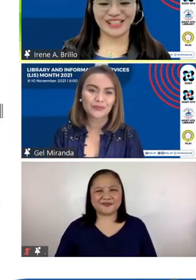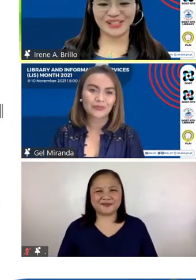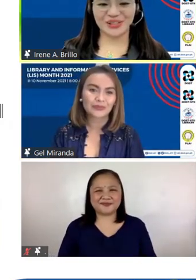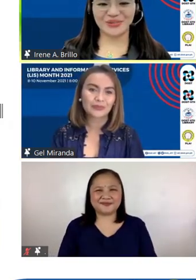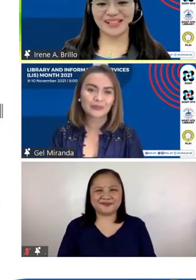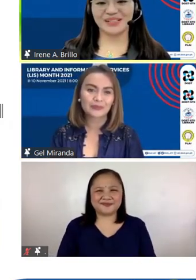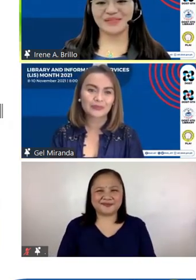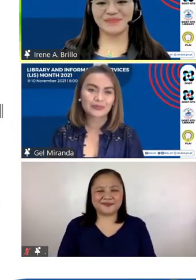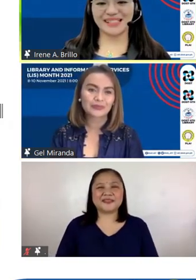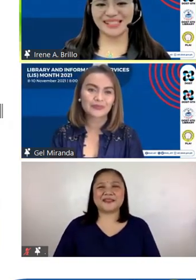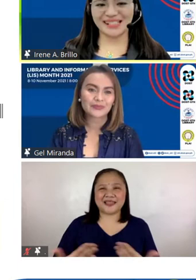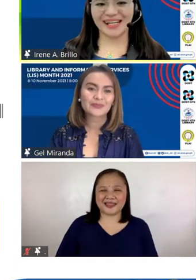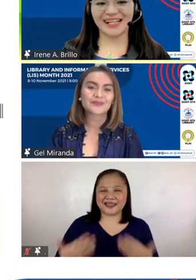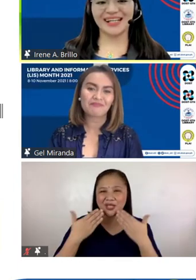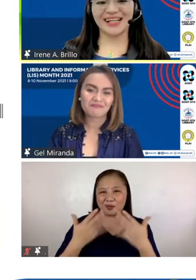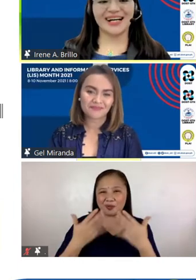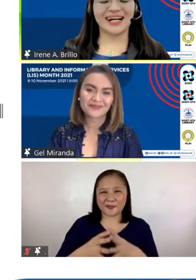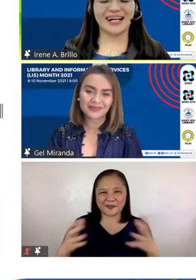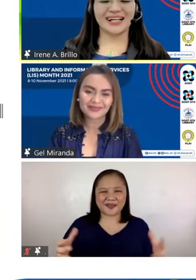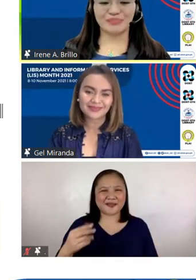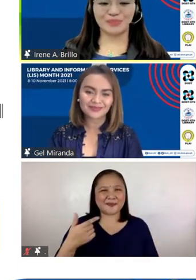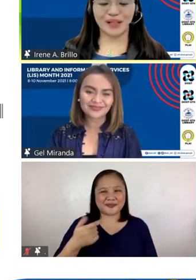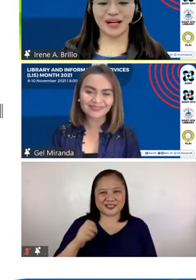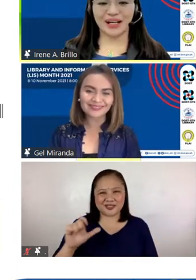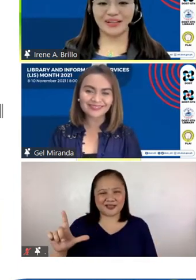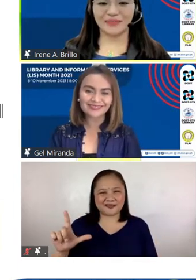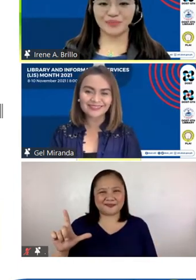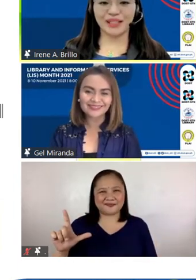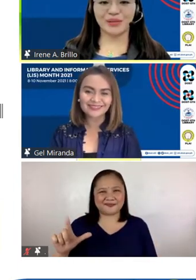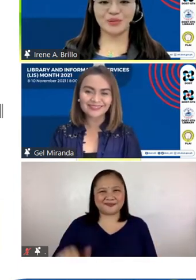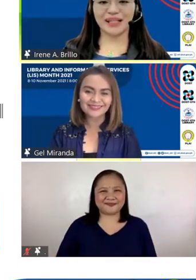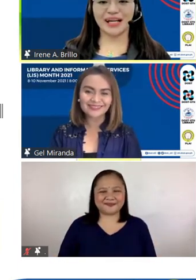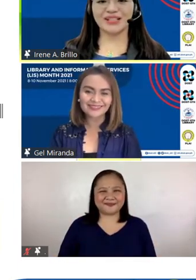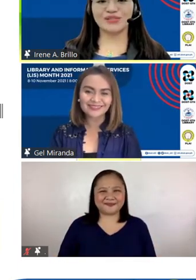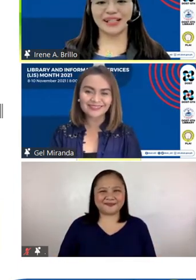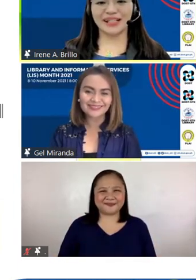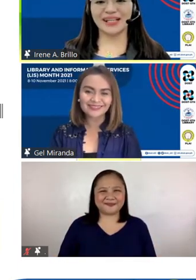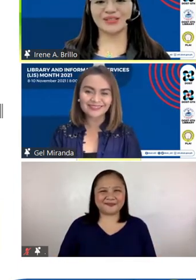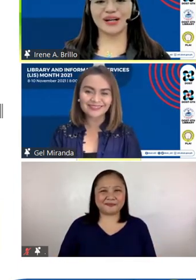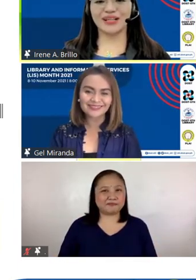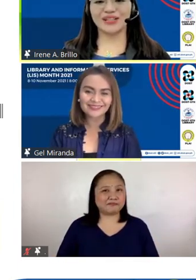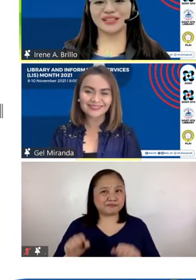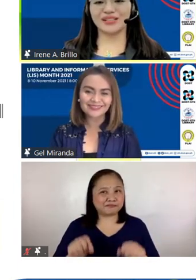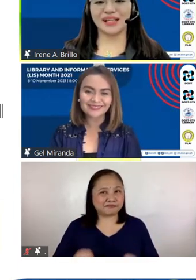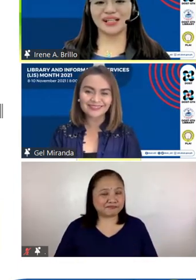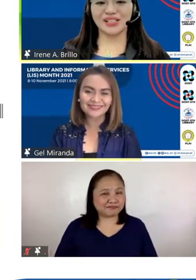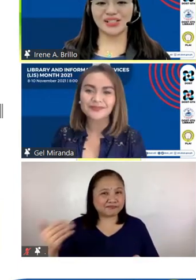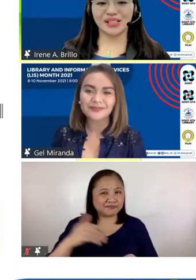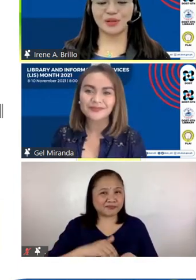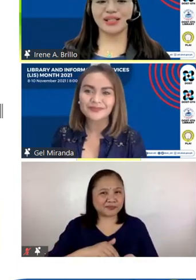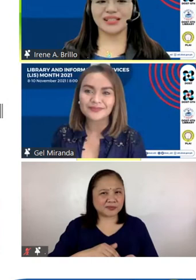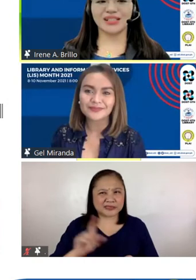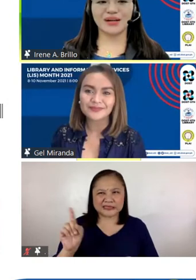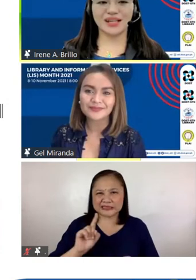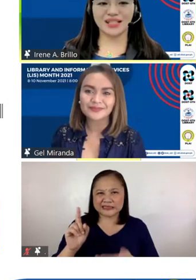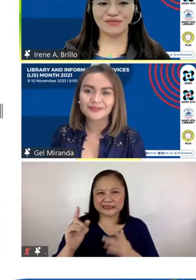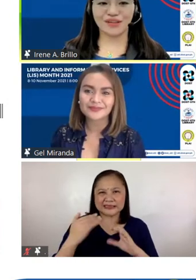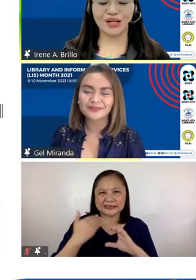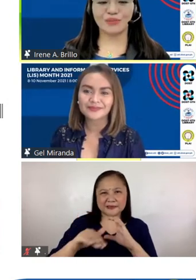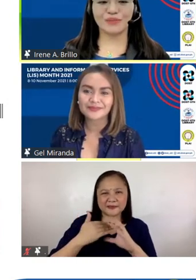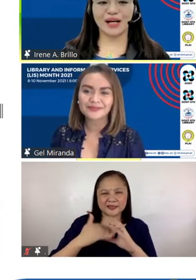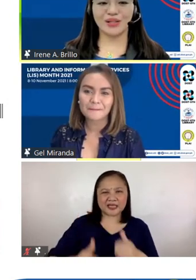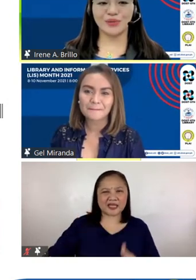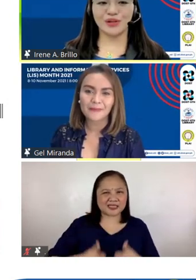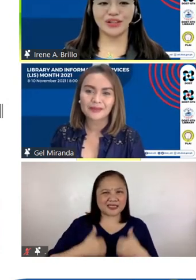Ayan. Thank you so much, Ms. Jel. At pwede po ba nating ulitin kung ano yung email address po ng